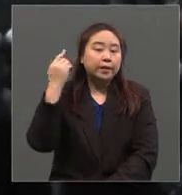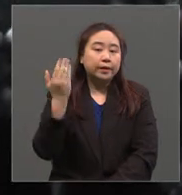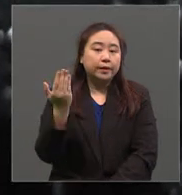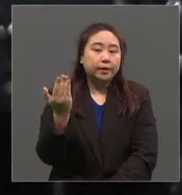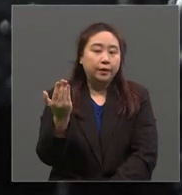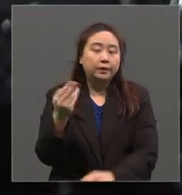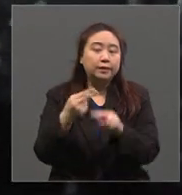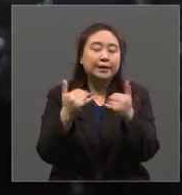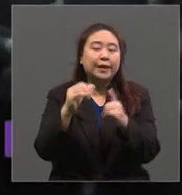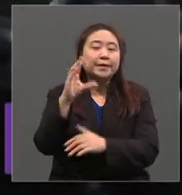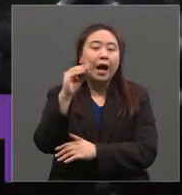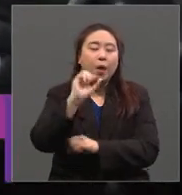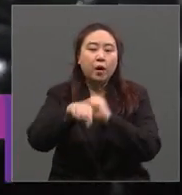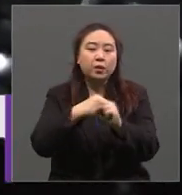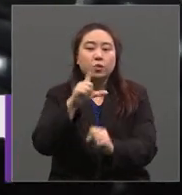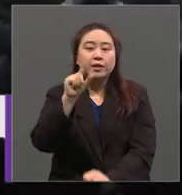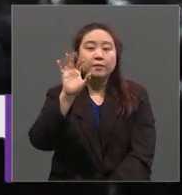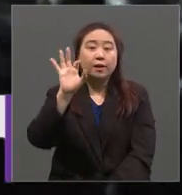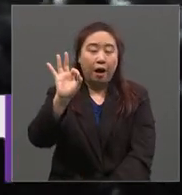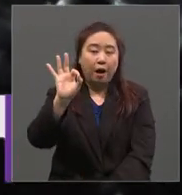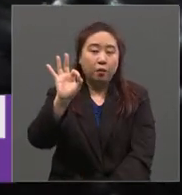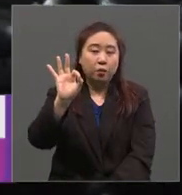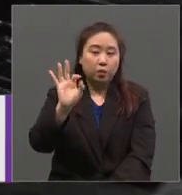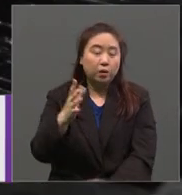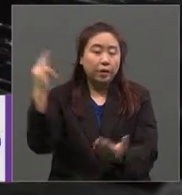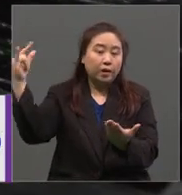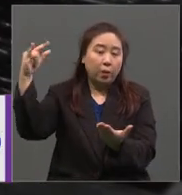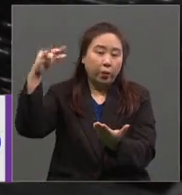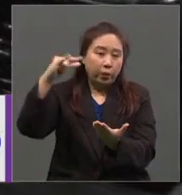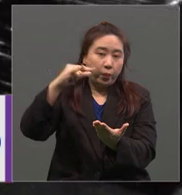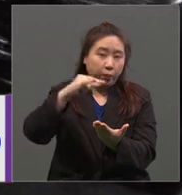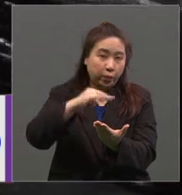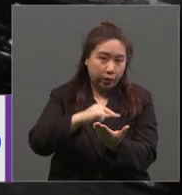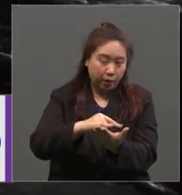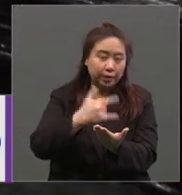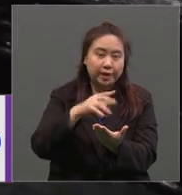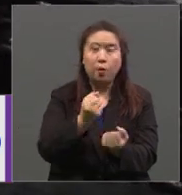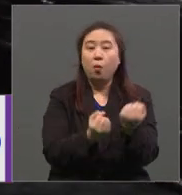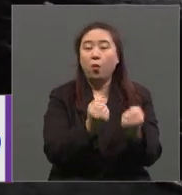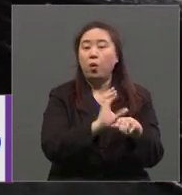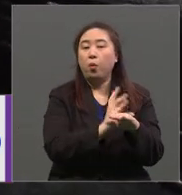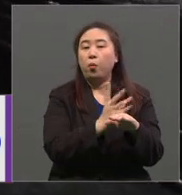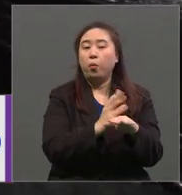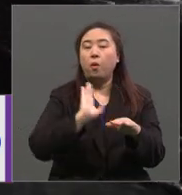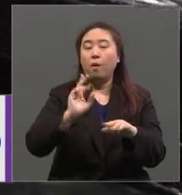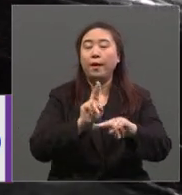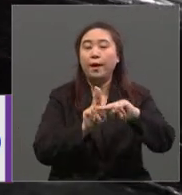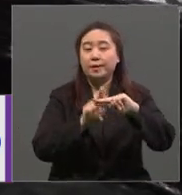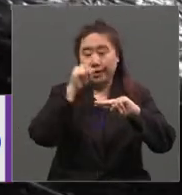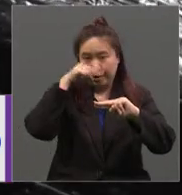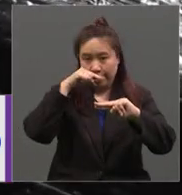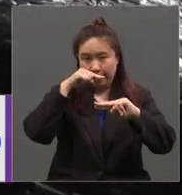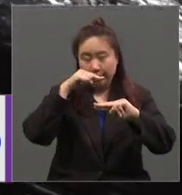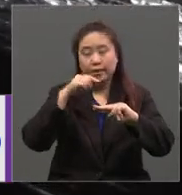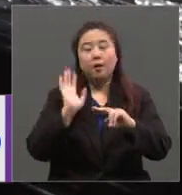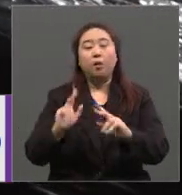มสันเทียหรือว่าน้องดาวอายุ29ปีค่ะคือทันทีที่เครื่องลงจอดรถของสำนักงานบรรเทาทุกข์สภากาชาดไทยและรถของกรมการ